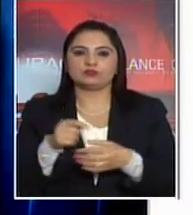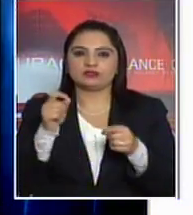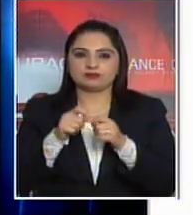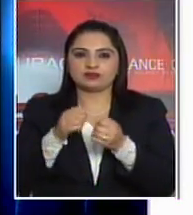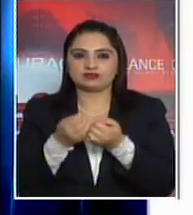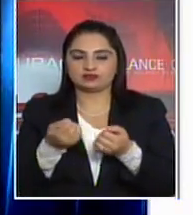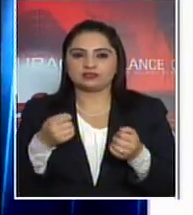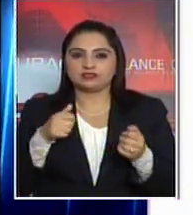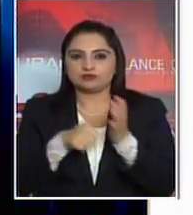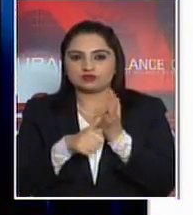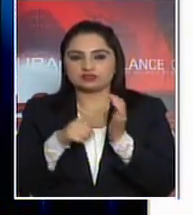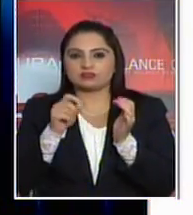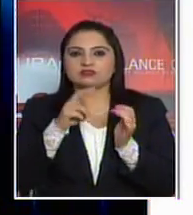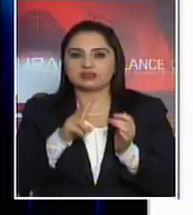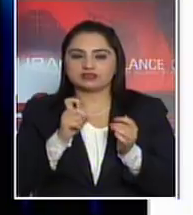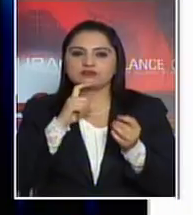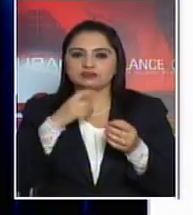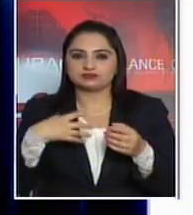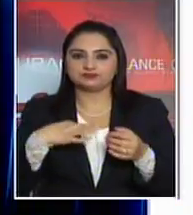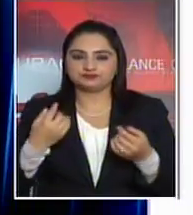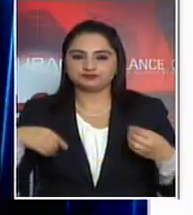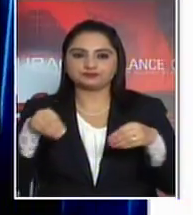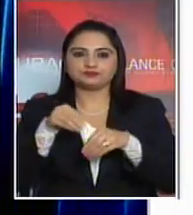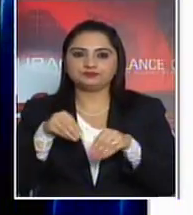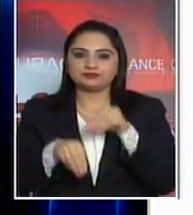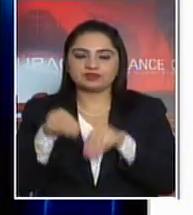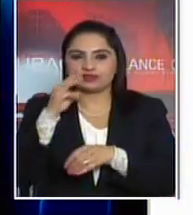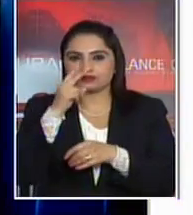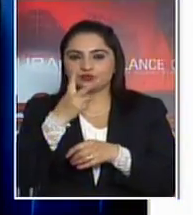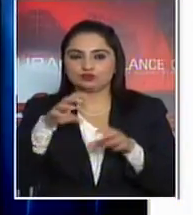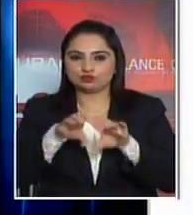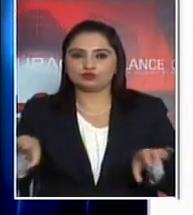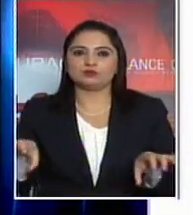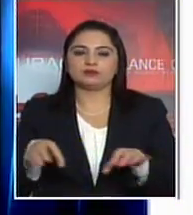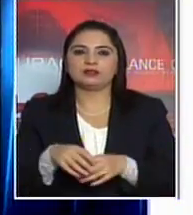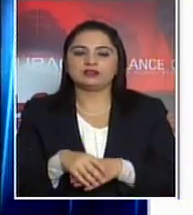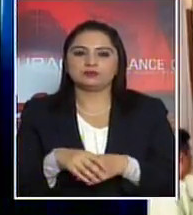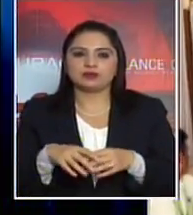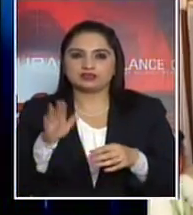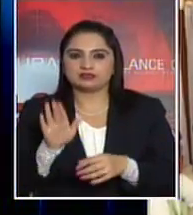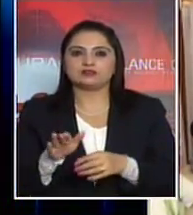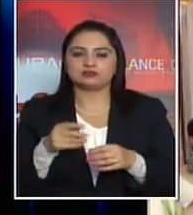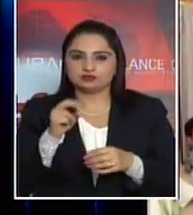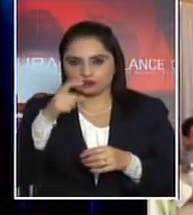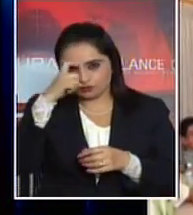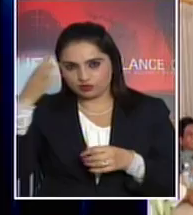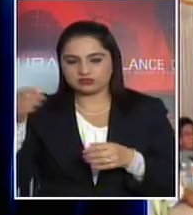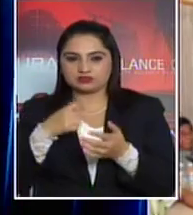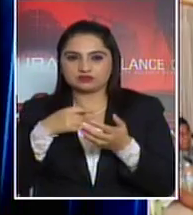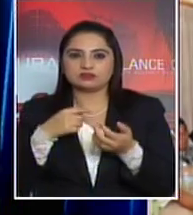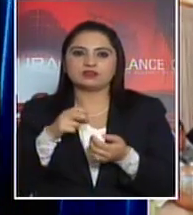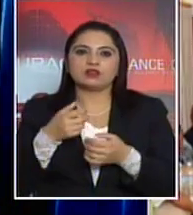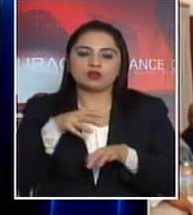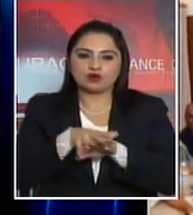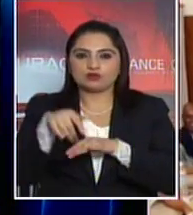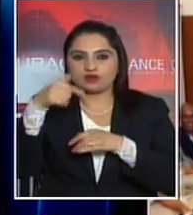मङ्सिर 10 र 21 गते हुने प्रदेश र प्रतिनिधि सभा निर्वाचनमा दलहरू दुई ध्रुवमा विभाजित भएका छन्। तर मध्यसकेन्द्रित दलहरू भने अझै